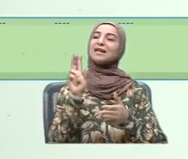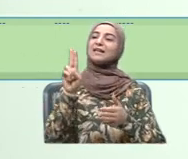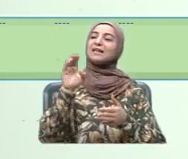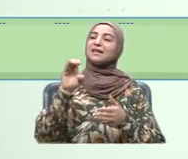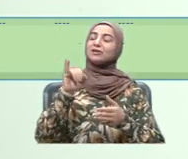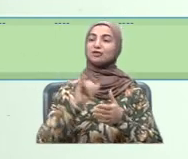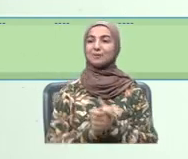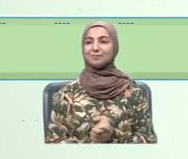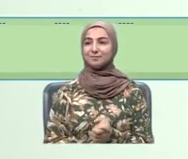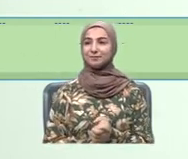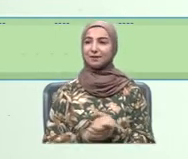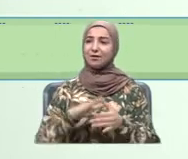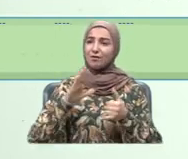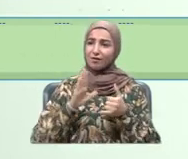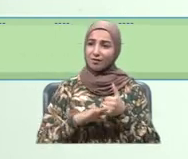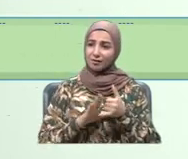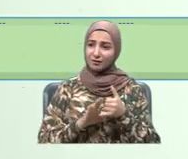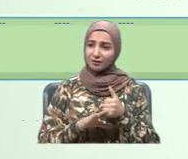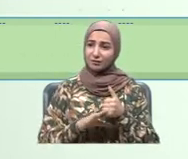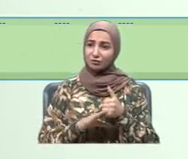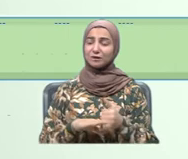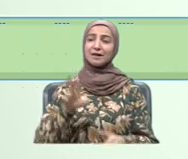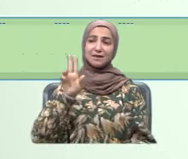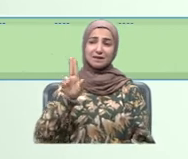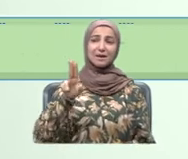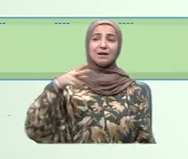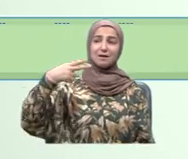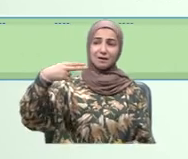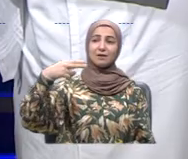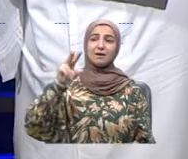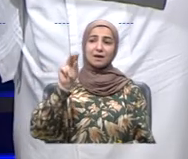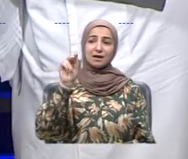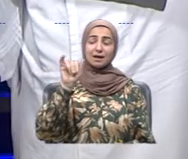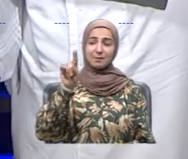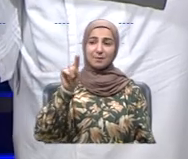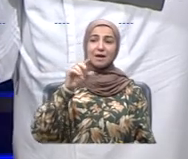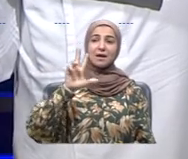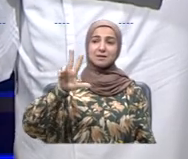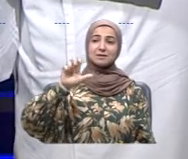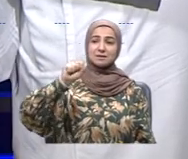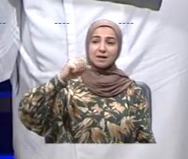إلى التعقيب الصحفي والذي شرح سابقا.